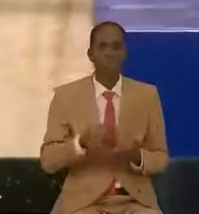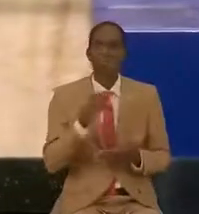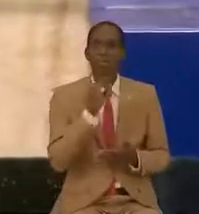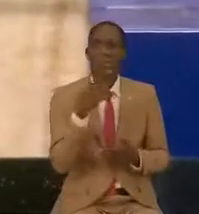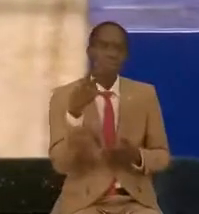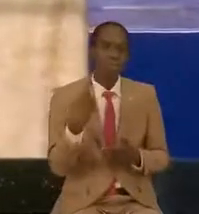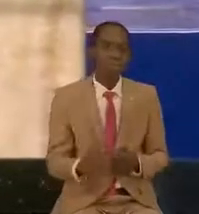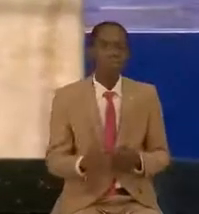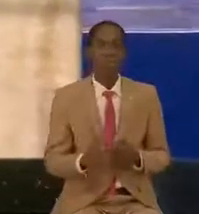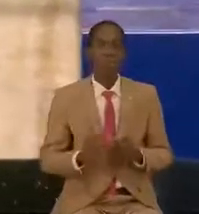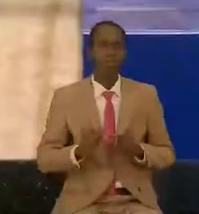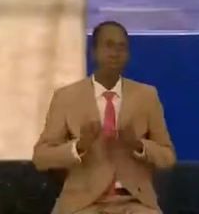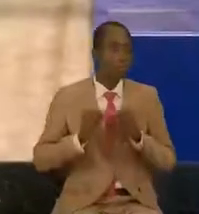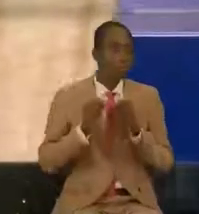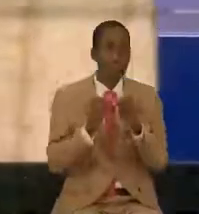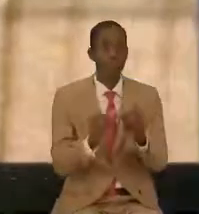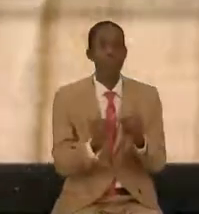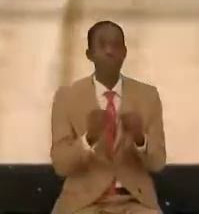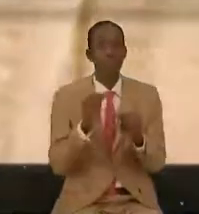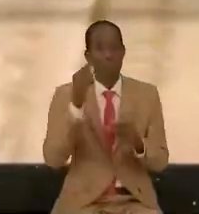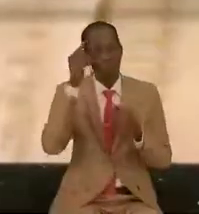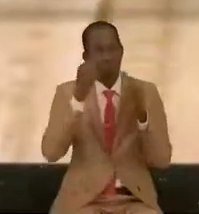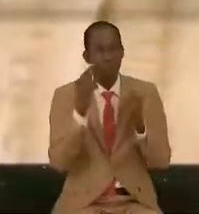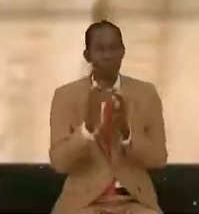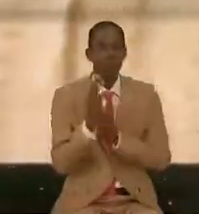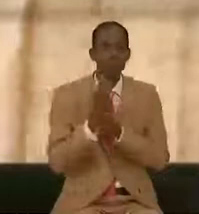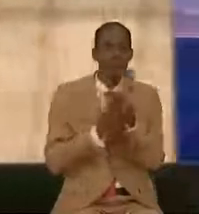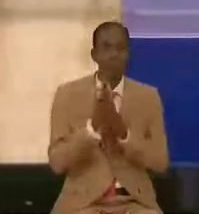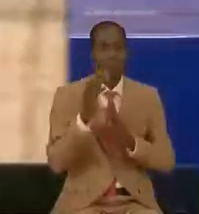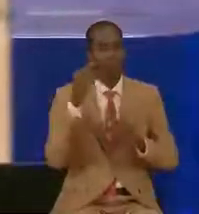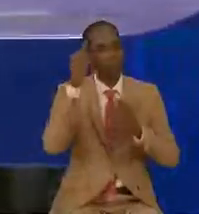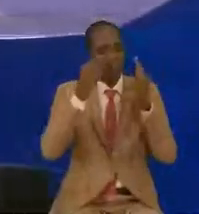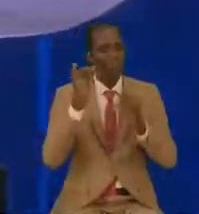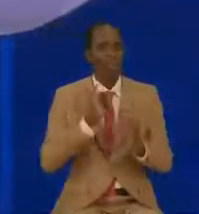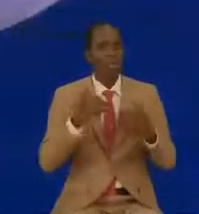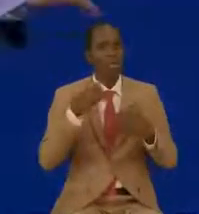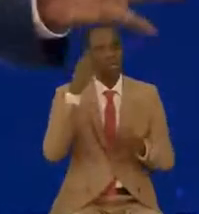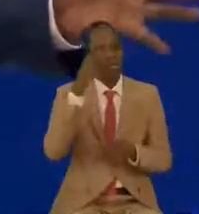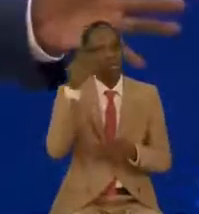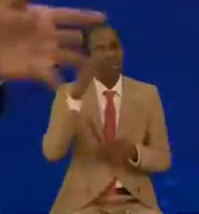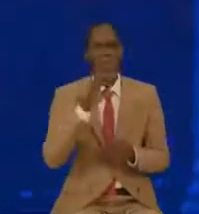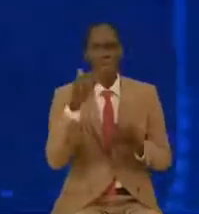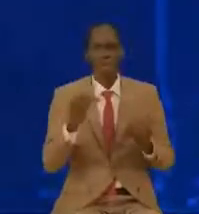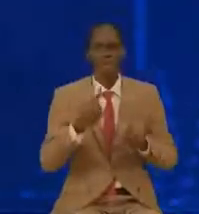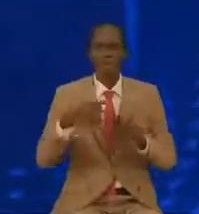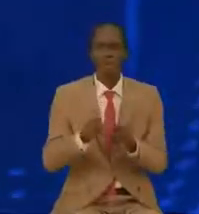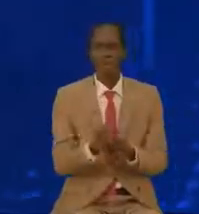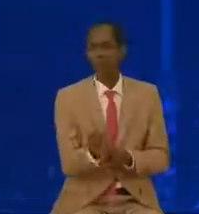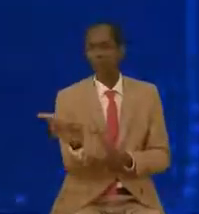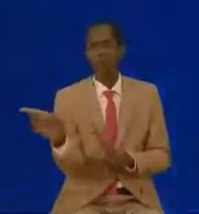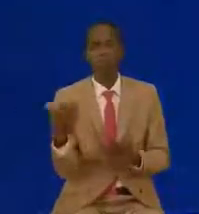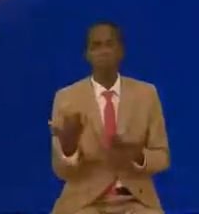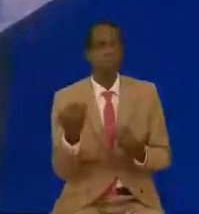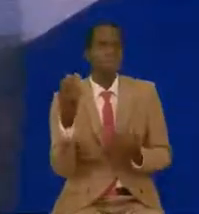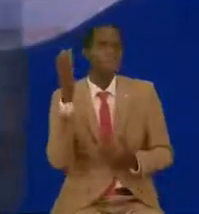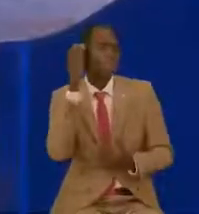pour vous. Voici le souci ardent que j'ai pour vous. Parce que vous vous égarez et vous écoutez ceux